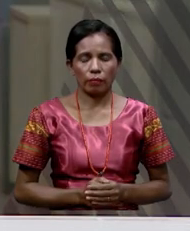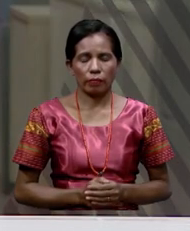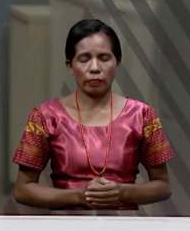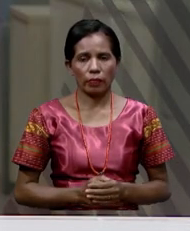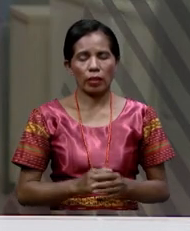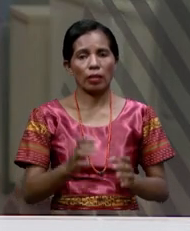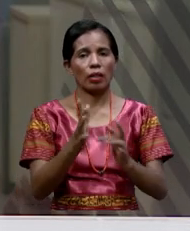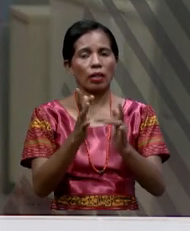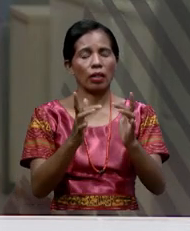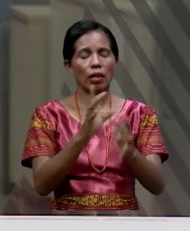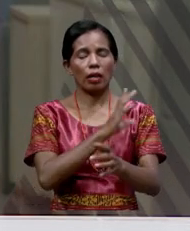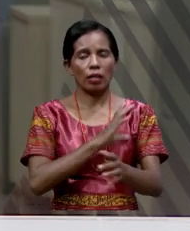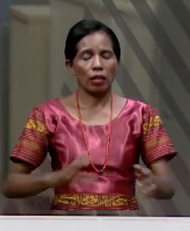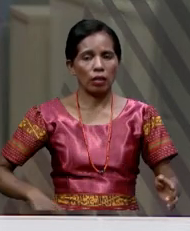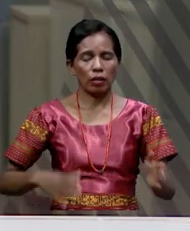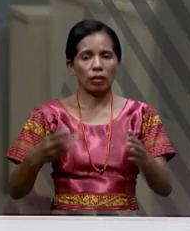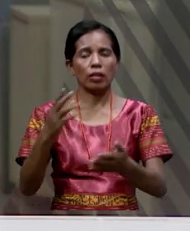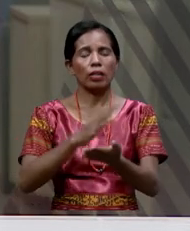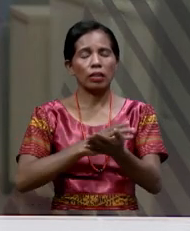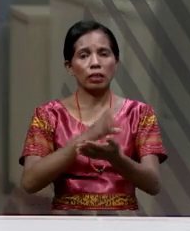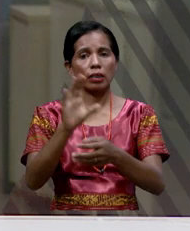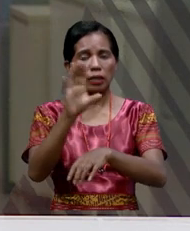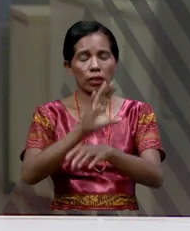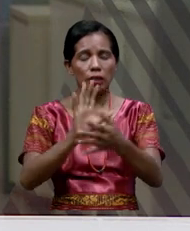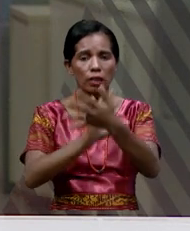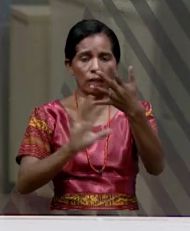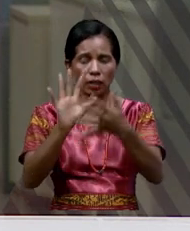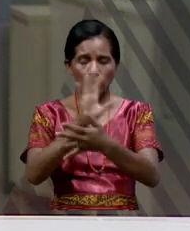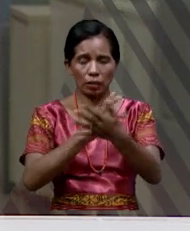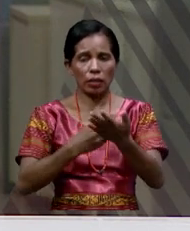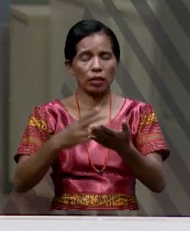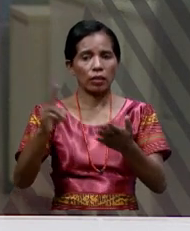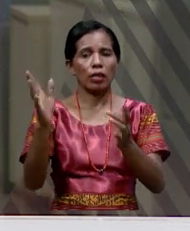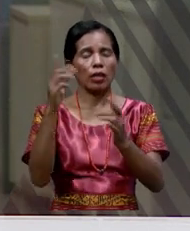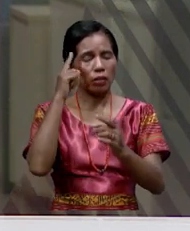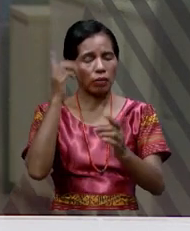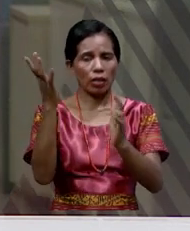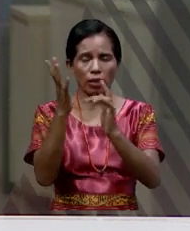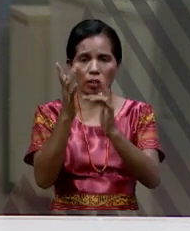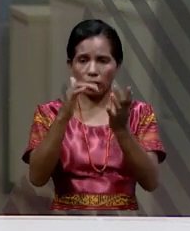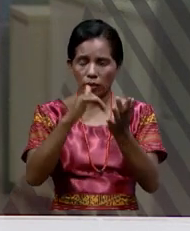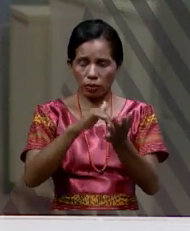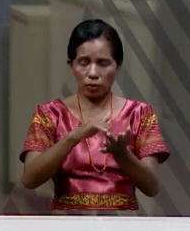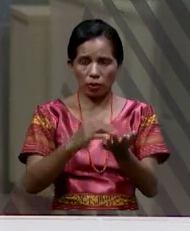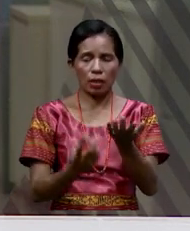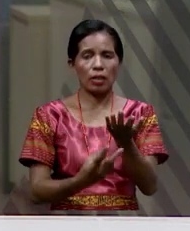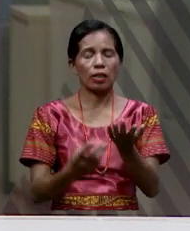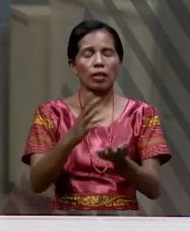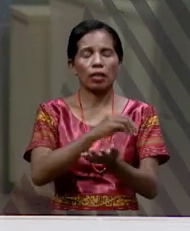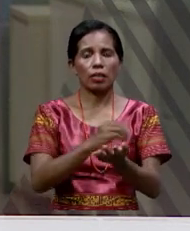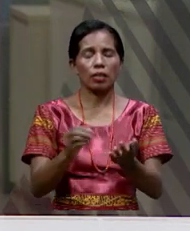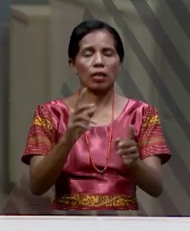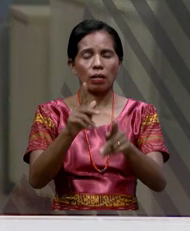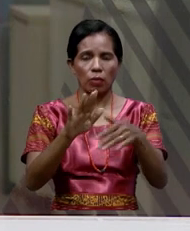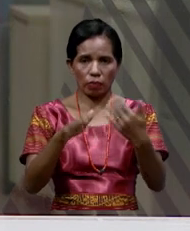Sarani Católica celebra a Eucaristia Quinta-feira Santa, hodi hanoi hikas Jesus Cristo hari Eucaristia, noknar nai lulik